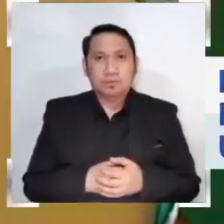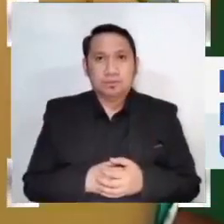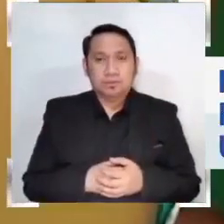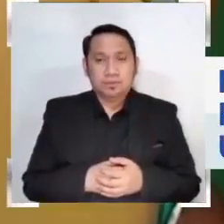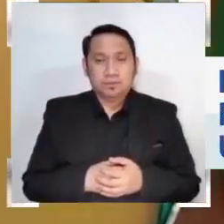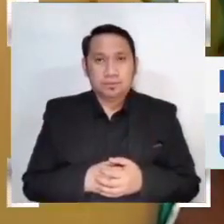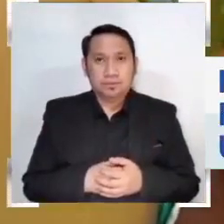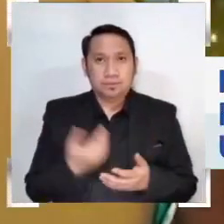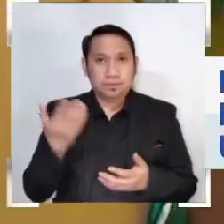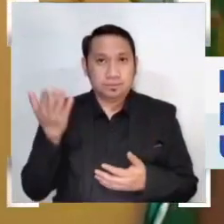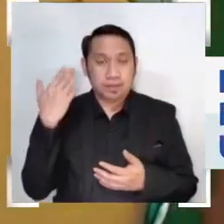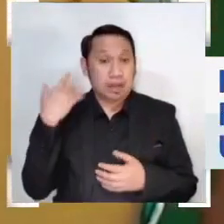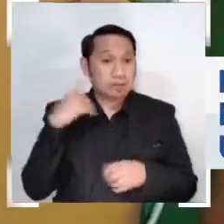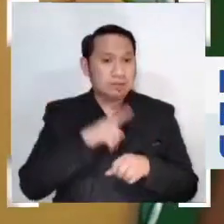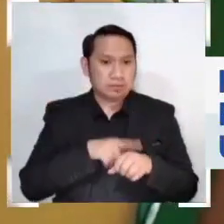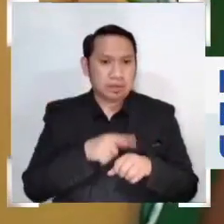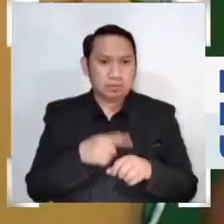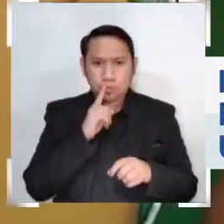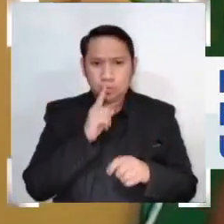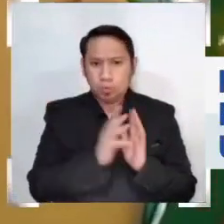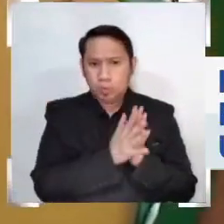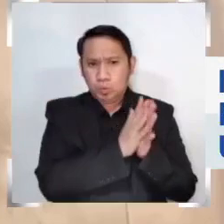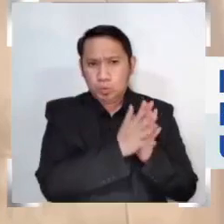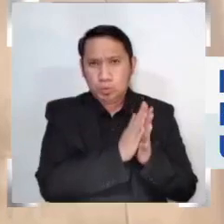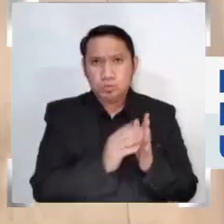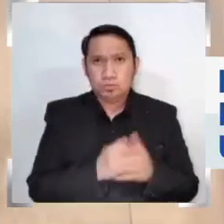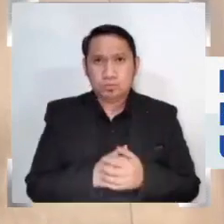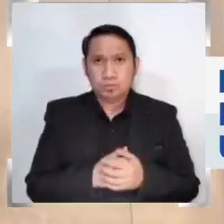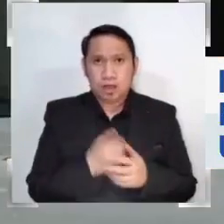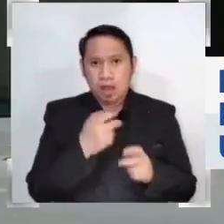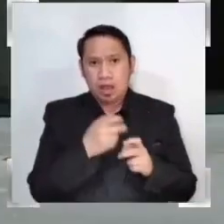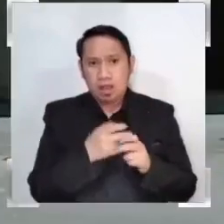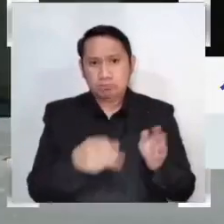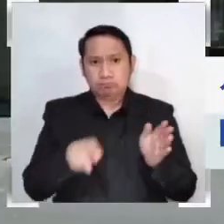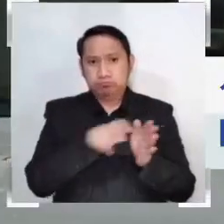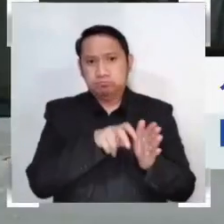nakaraan, siksikan. Halos yung iba wala na masakyan.